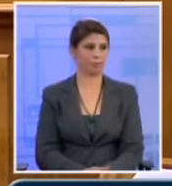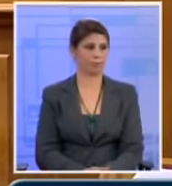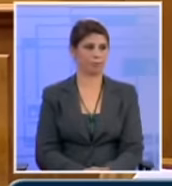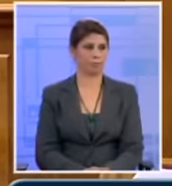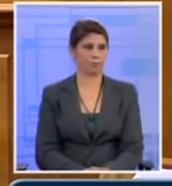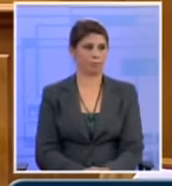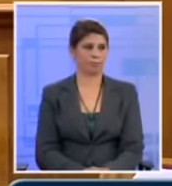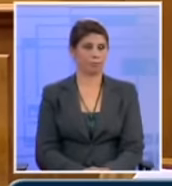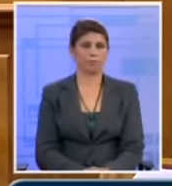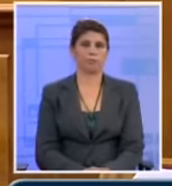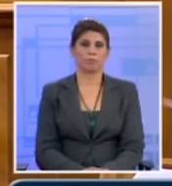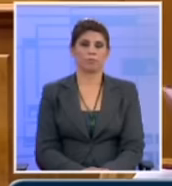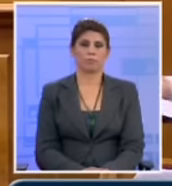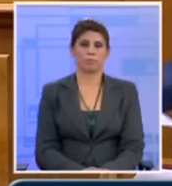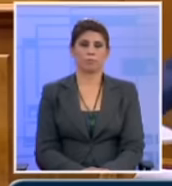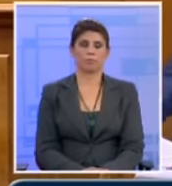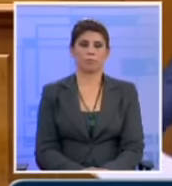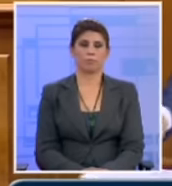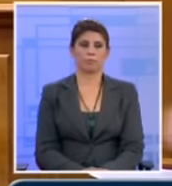επειδή αναφερθήκατε